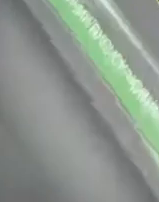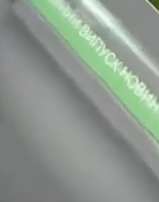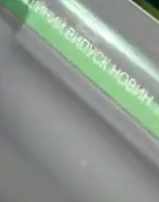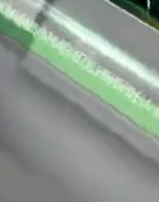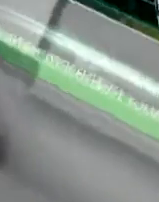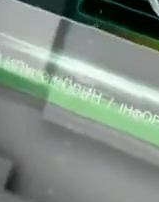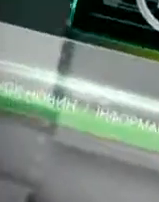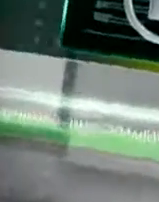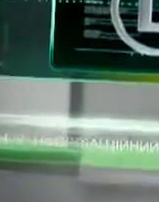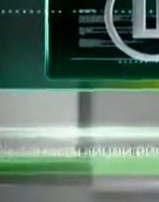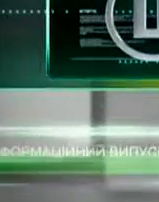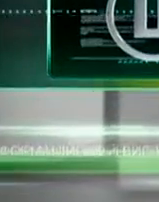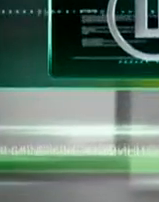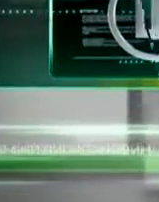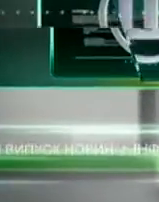Дякую.